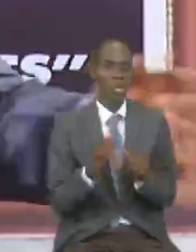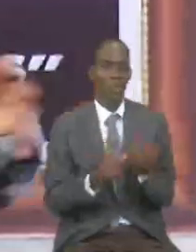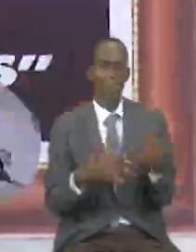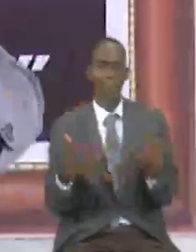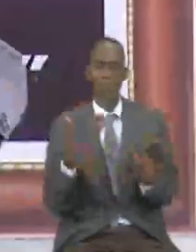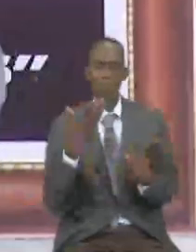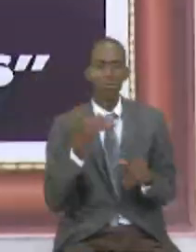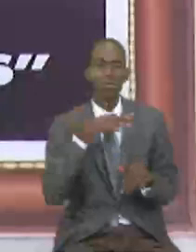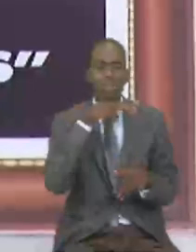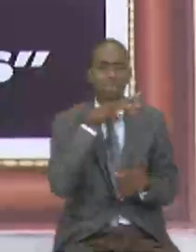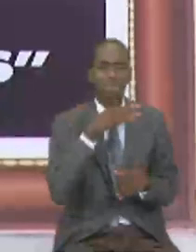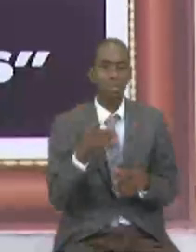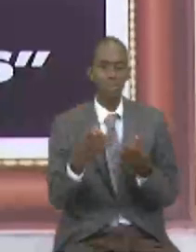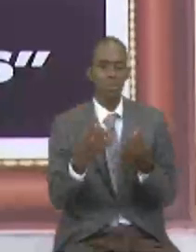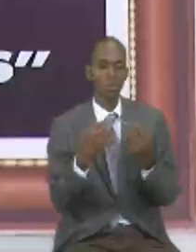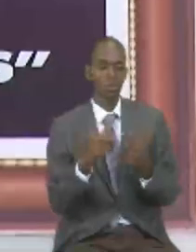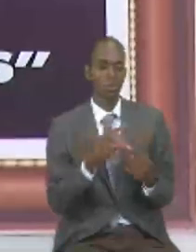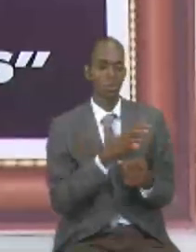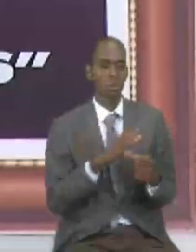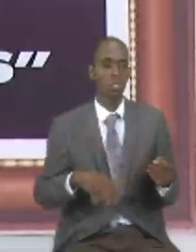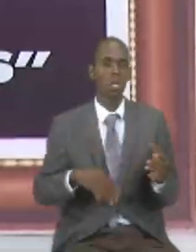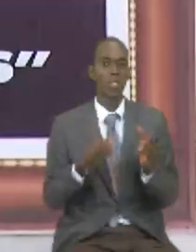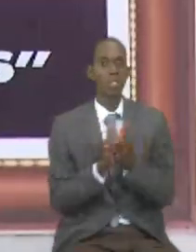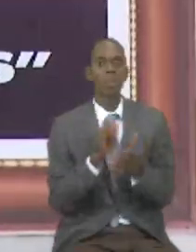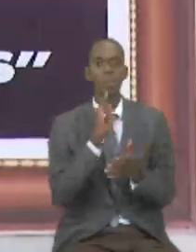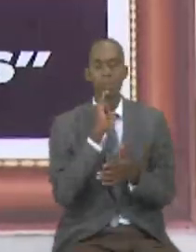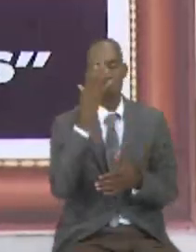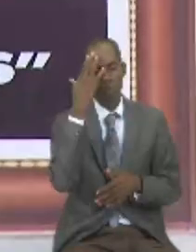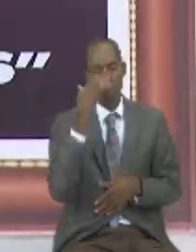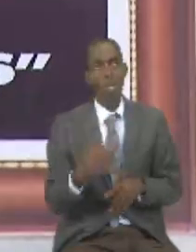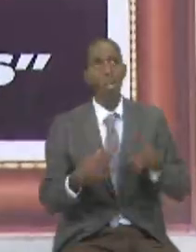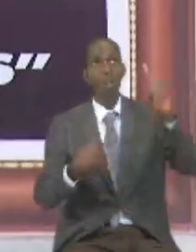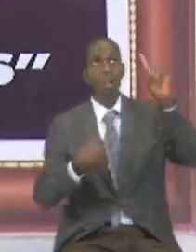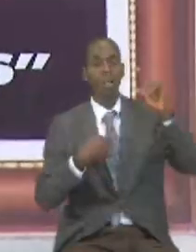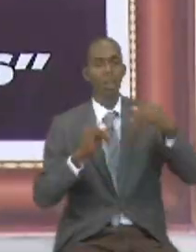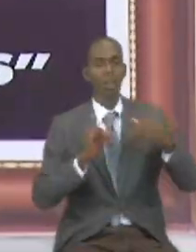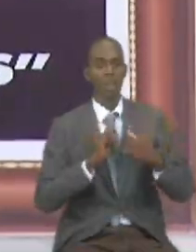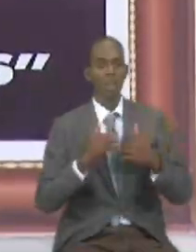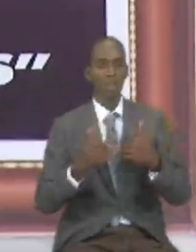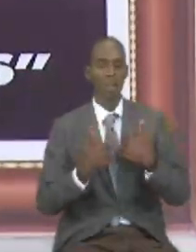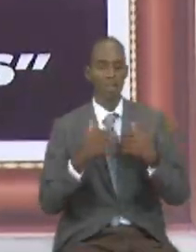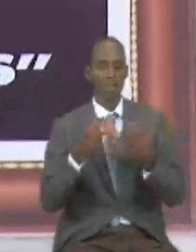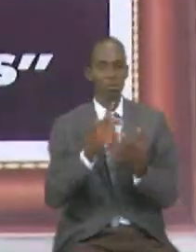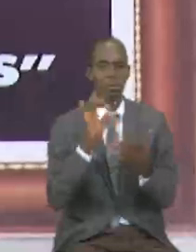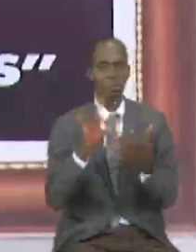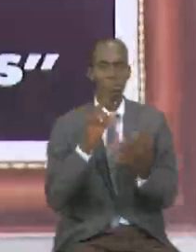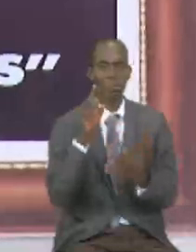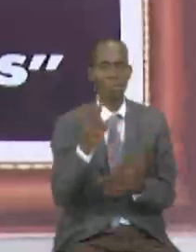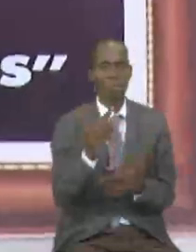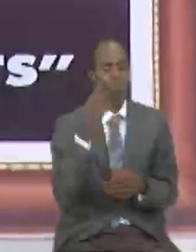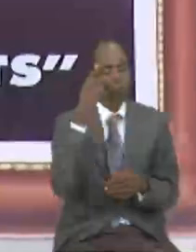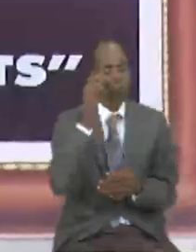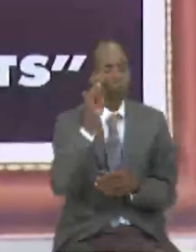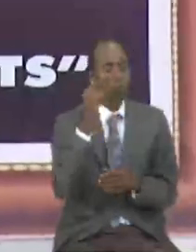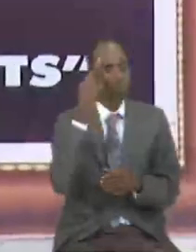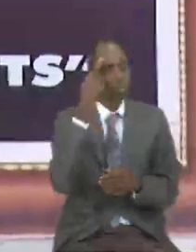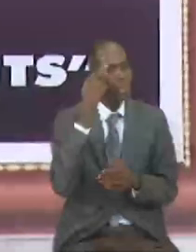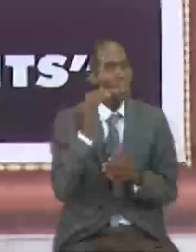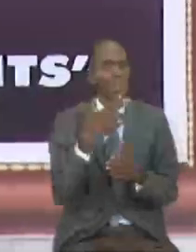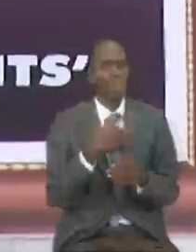qui est corrompu, et tu viens à Christ, c'est pourquoi je vous ai choisi. Je vous ai choisi pour une raison, je vous